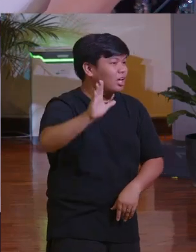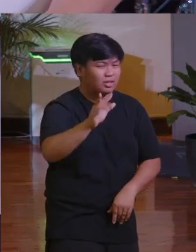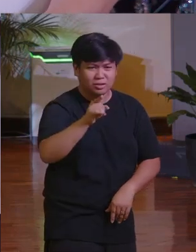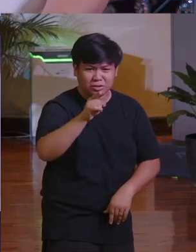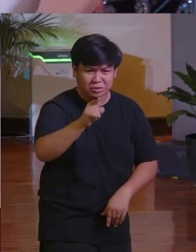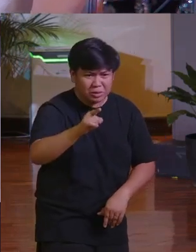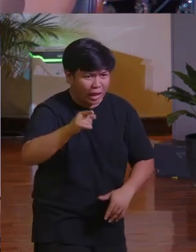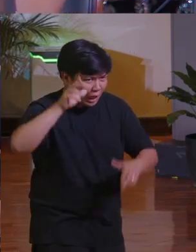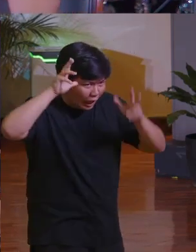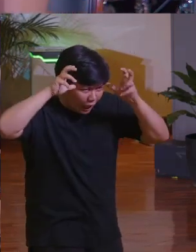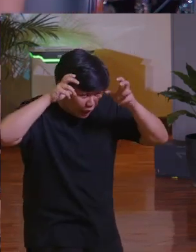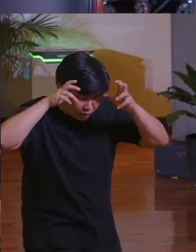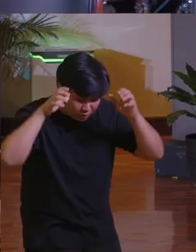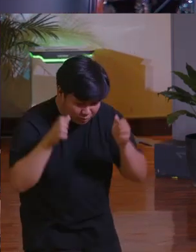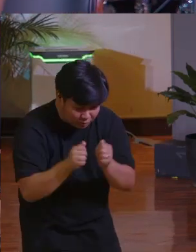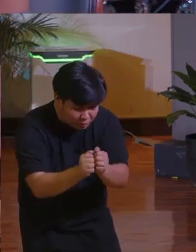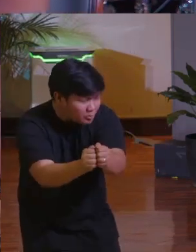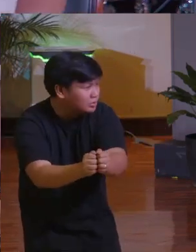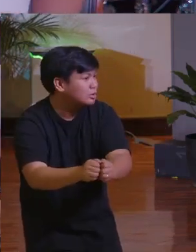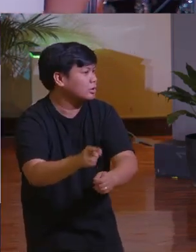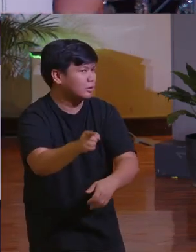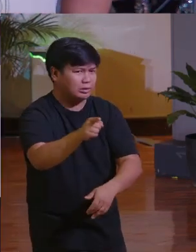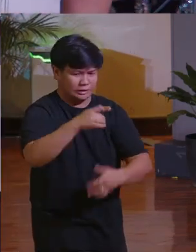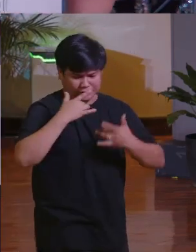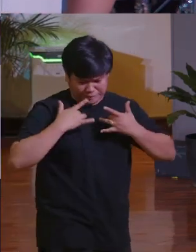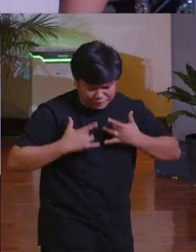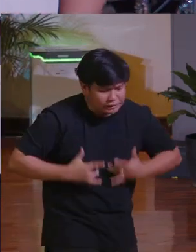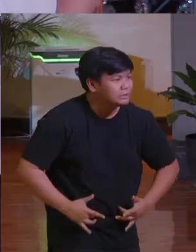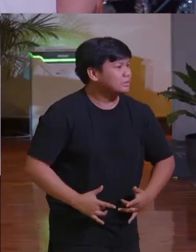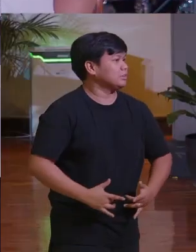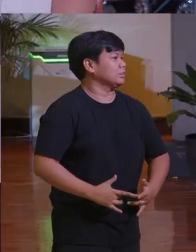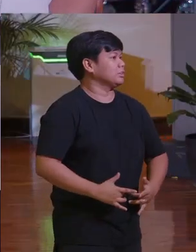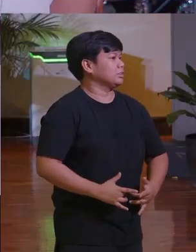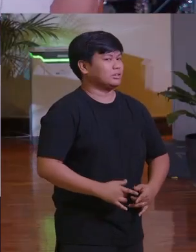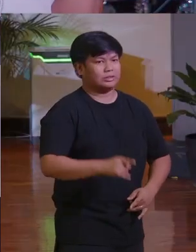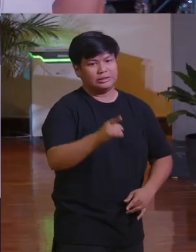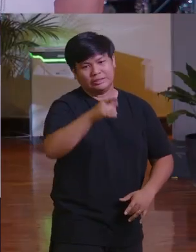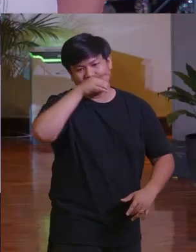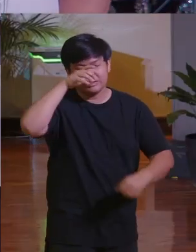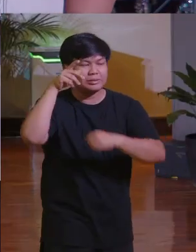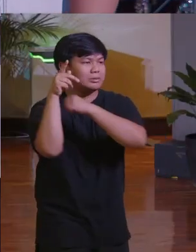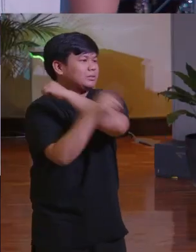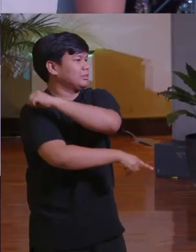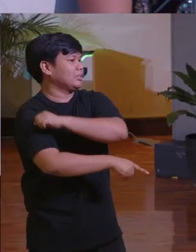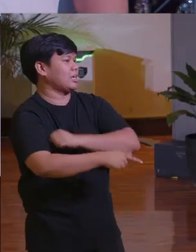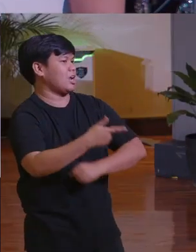are demonic. You are depraved. You are damned.